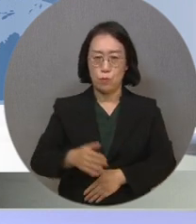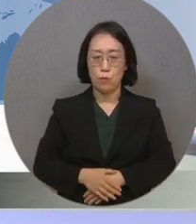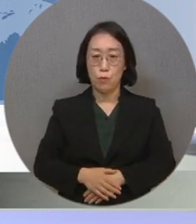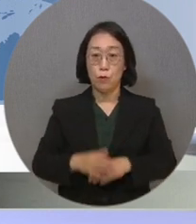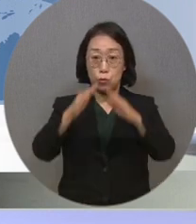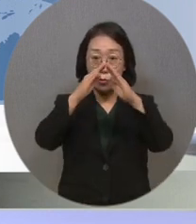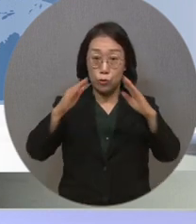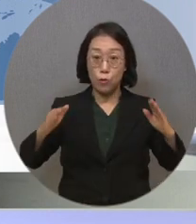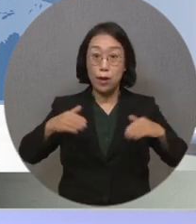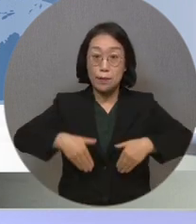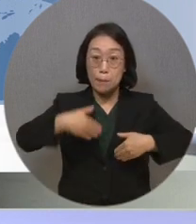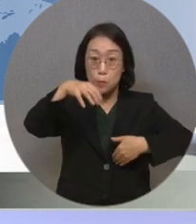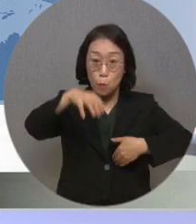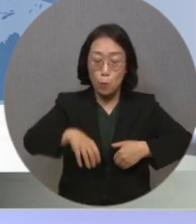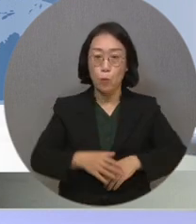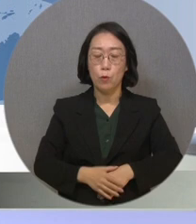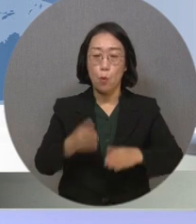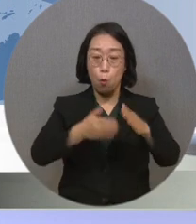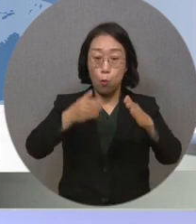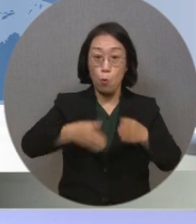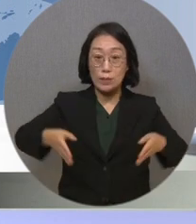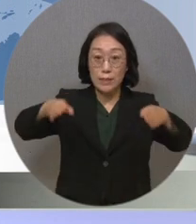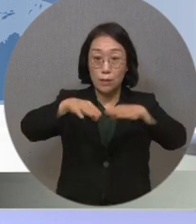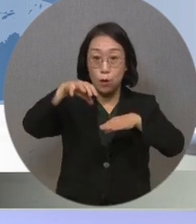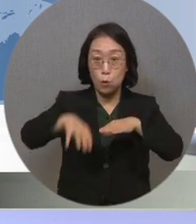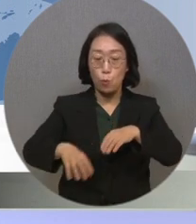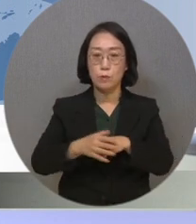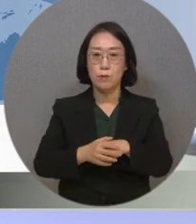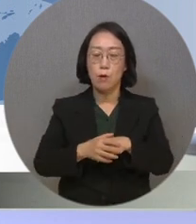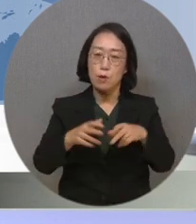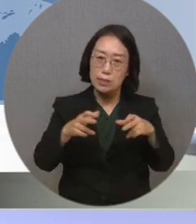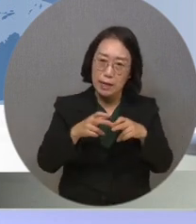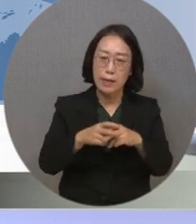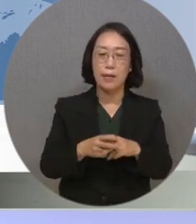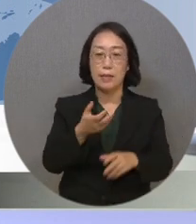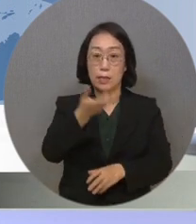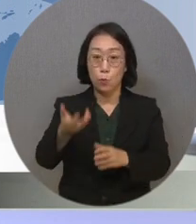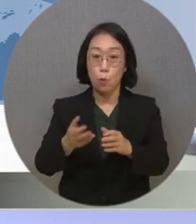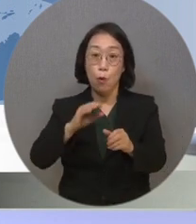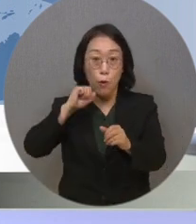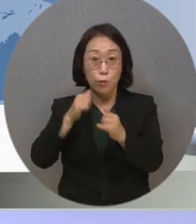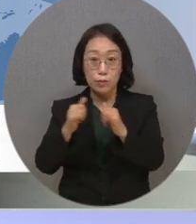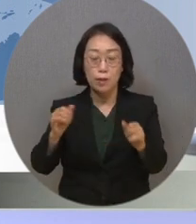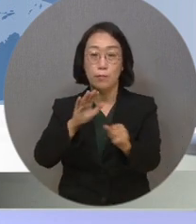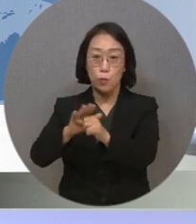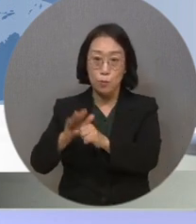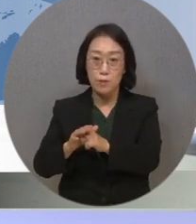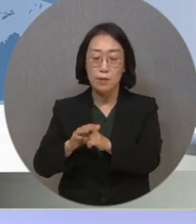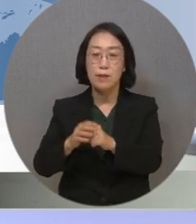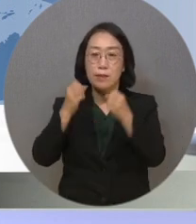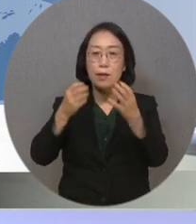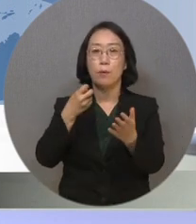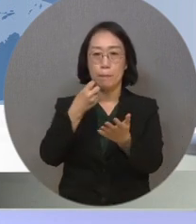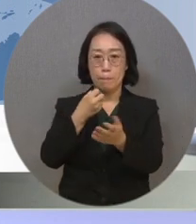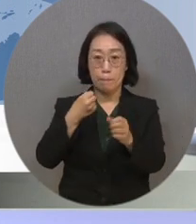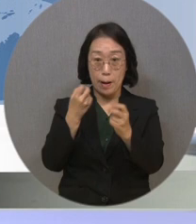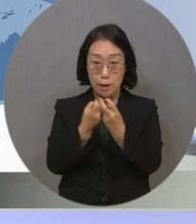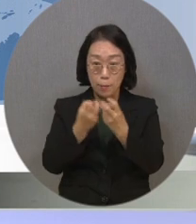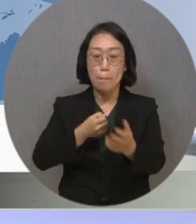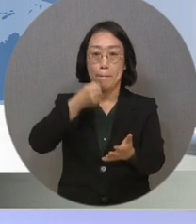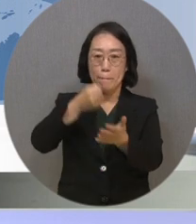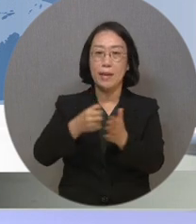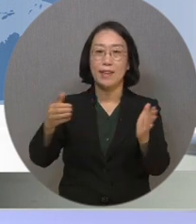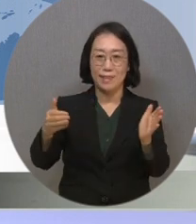전라남도 의회가 공공시설에 이동약자 접근권과 관람권을 보장하는 조례안을 의결했습니다 정유정